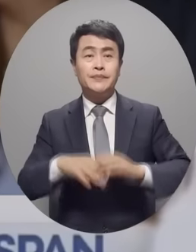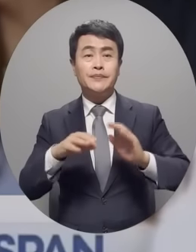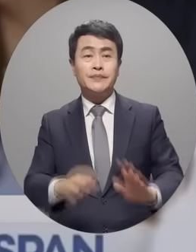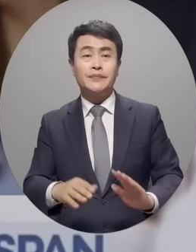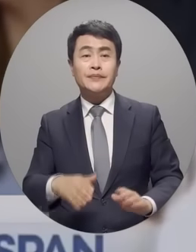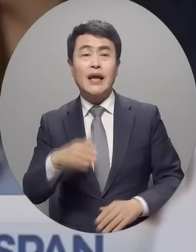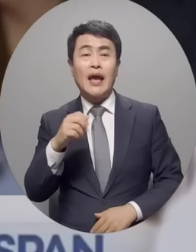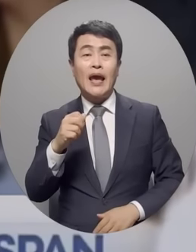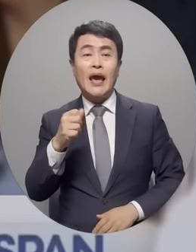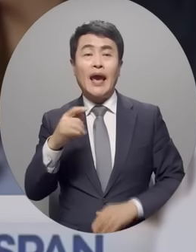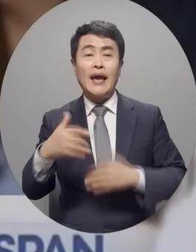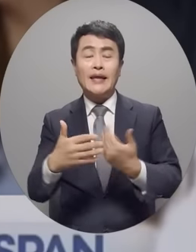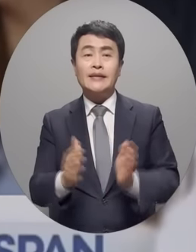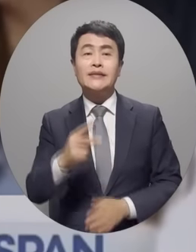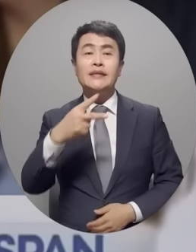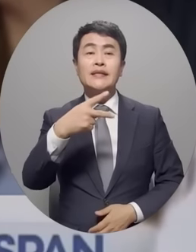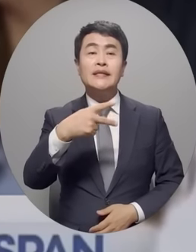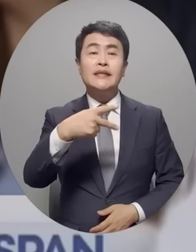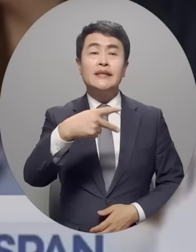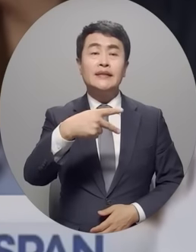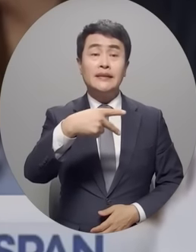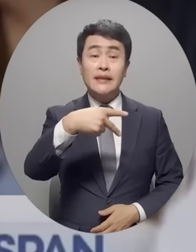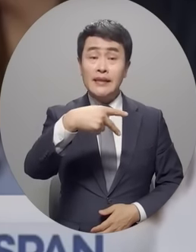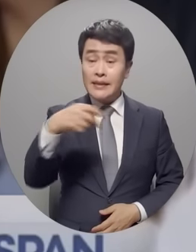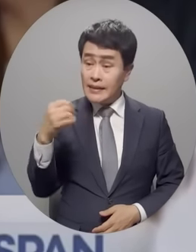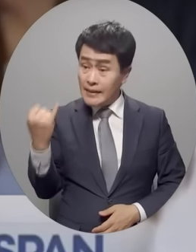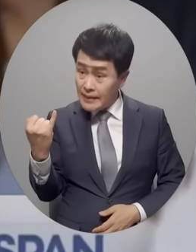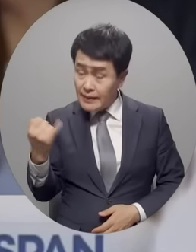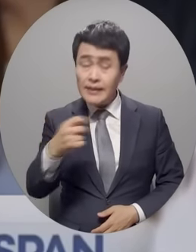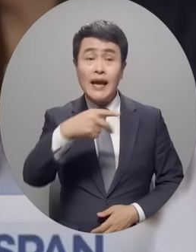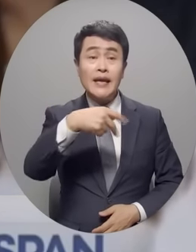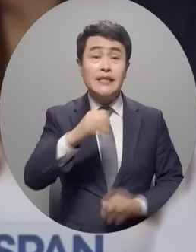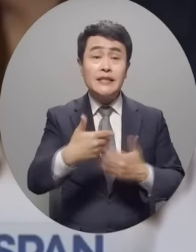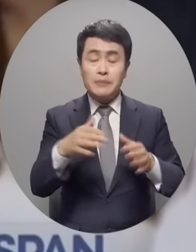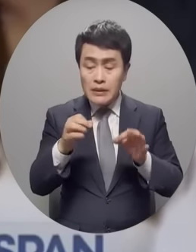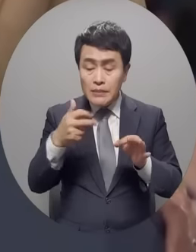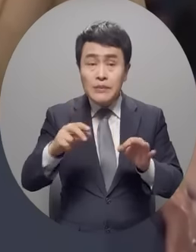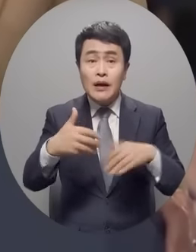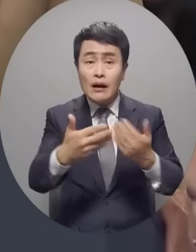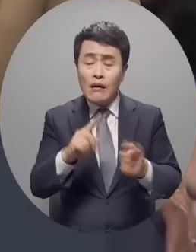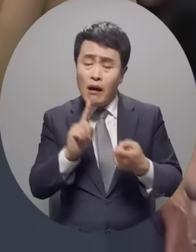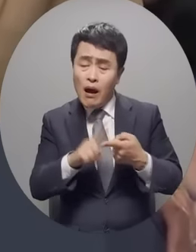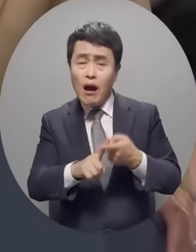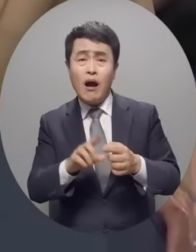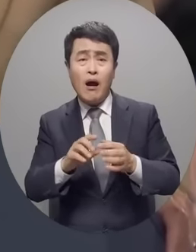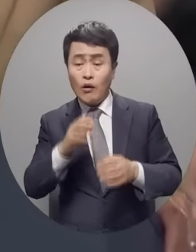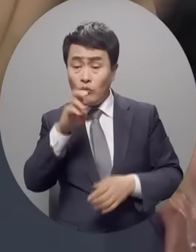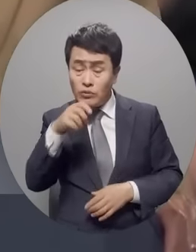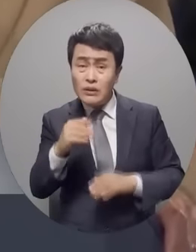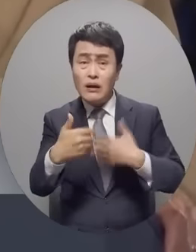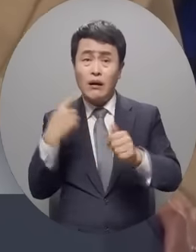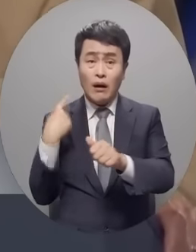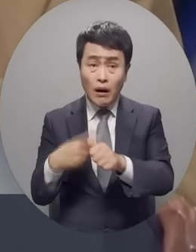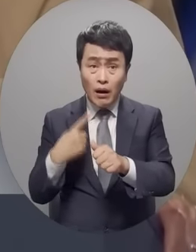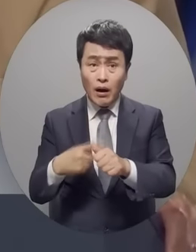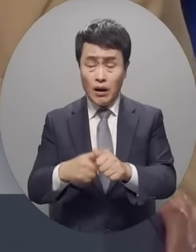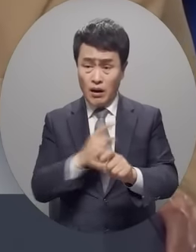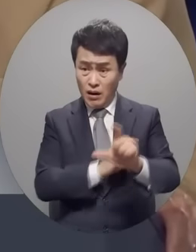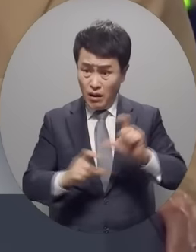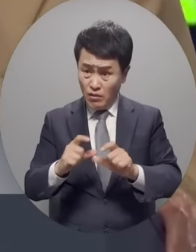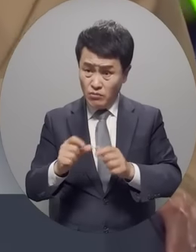to deal with President Xi or Putin or Kim Jong-un or anybody. 양측이 비방전 수위를 끌어올린